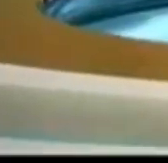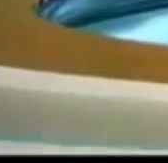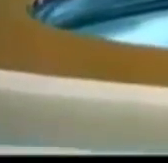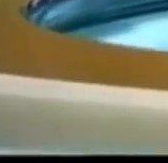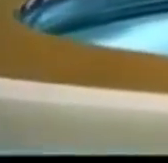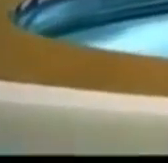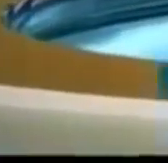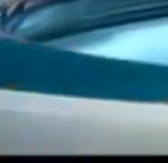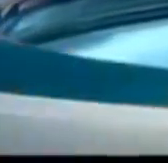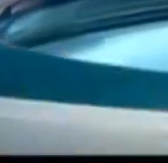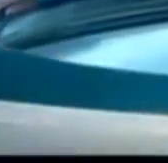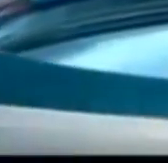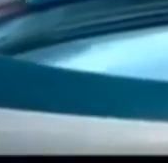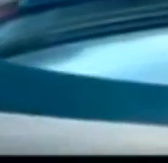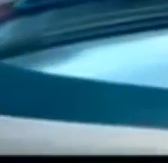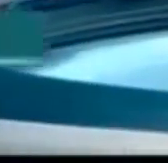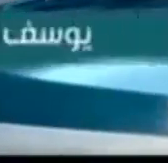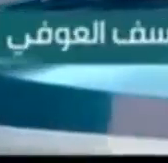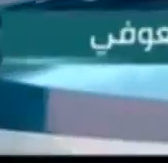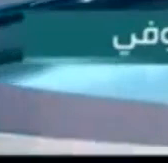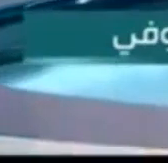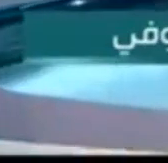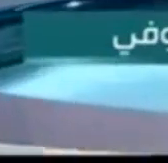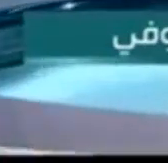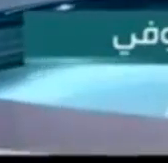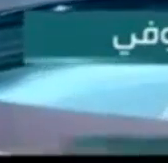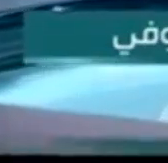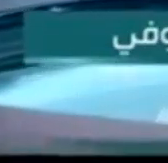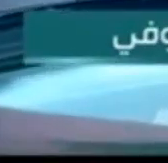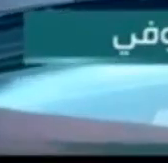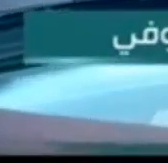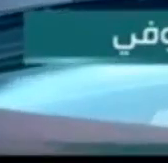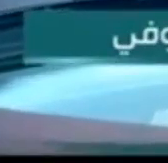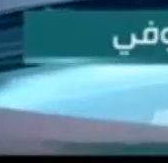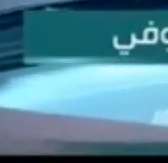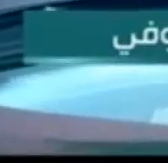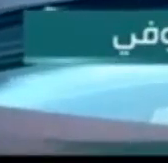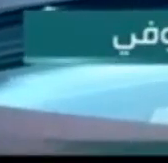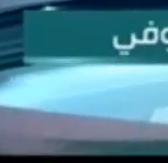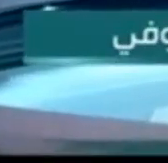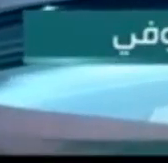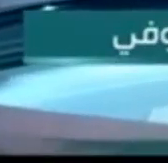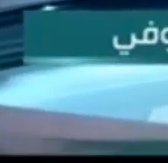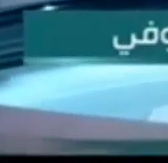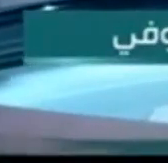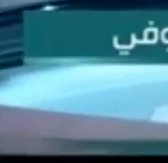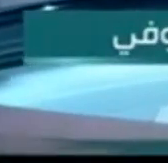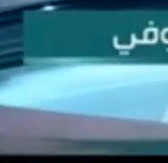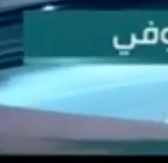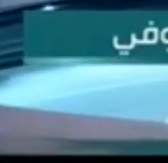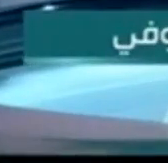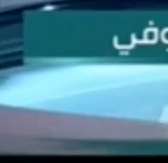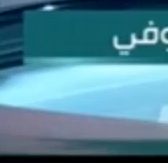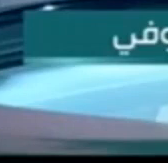السلام عليكم ورحمة الله وبركاته، أهلا وسهلا بكم مشاهدين الكرام في نشرة الأخبار الرئيسة من قناة السعودية. أحييكم أنا يوسف